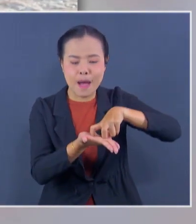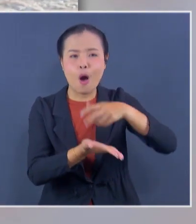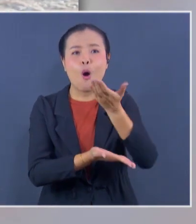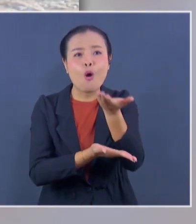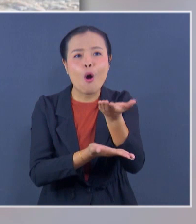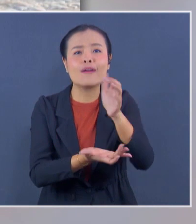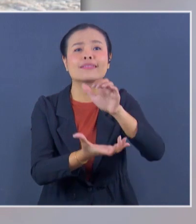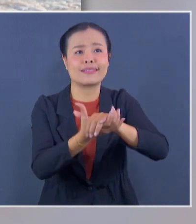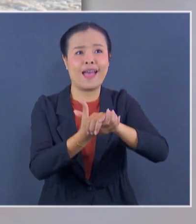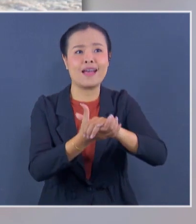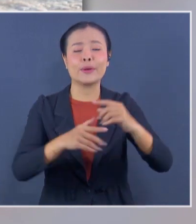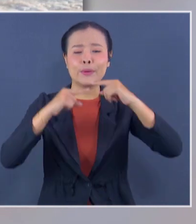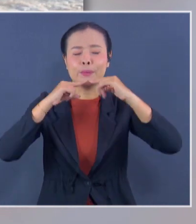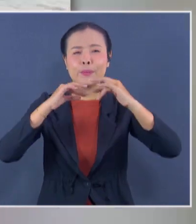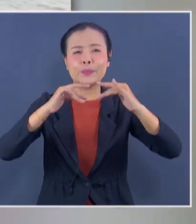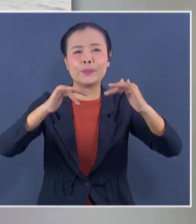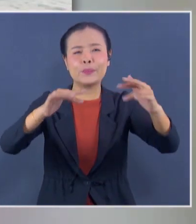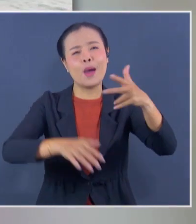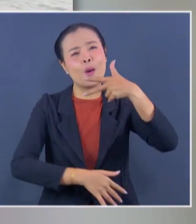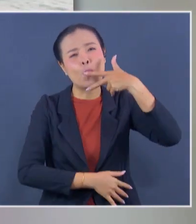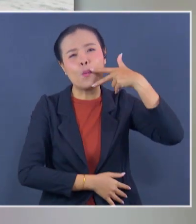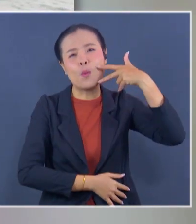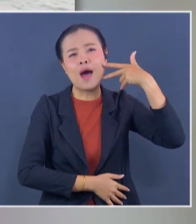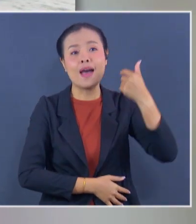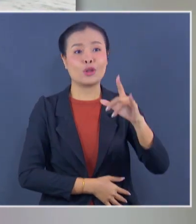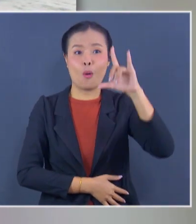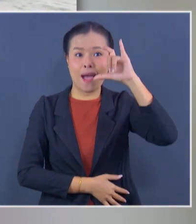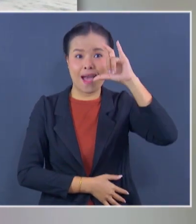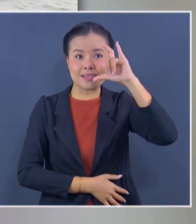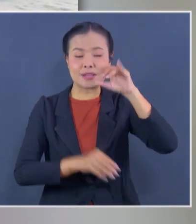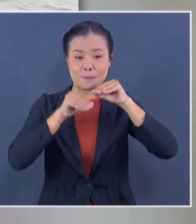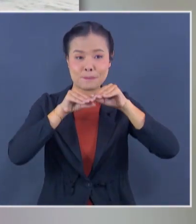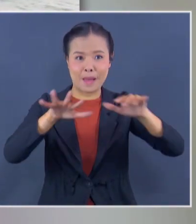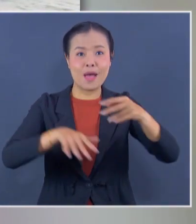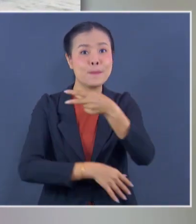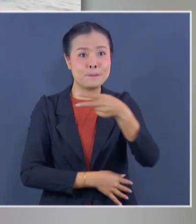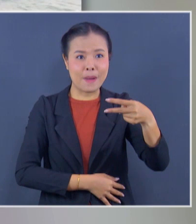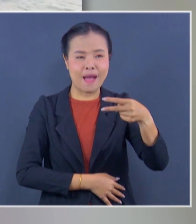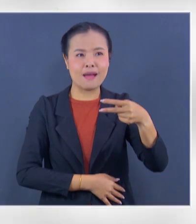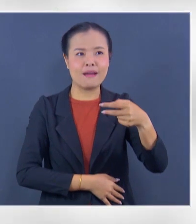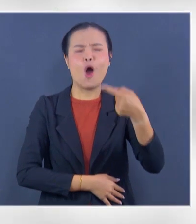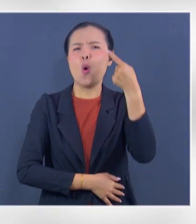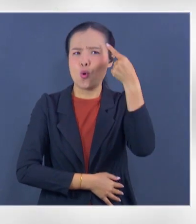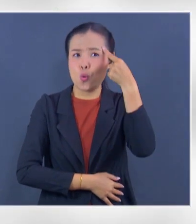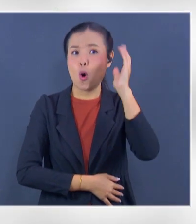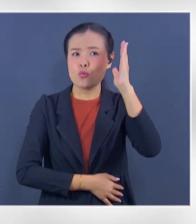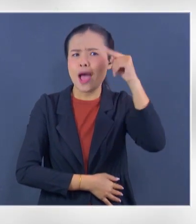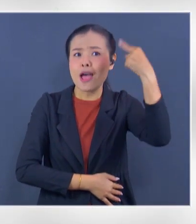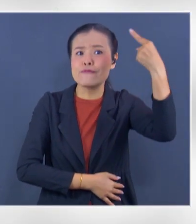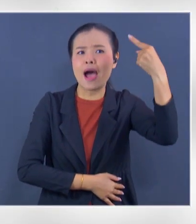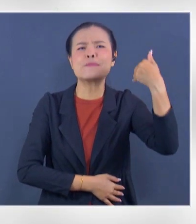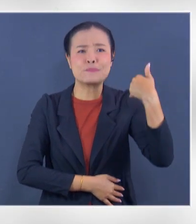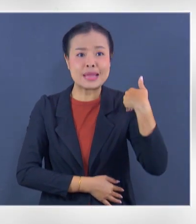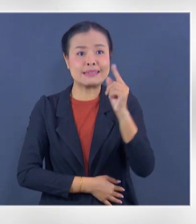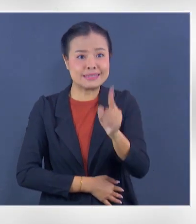าขอแต่งงานริมชายหาดสุดโรแมนติกลงในอินสตาแกรมนะคะพร้อมกับข้อความว่าคุณทำให้ได้รู้ว่าผู้ชายในฝันนั้นมีอยู่จริ